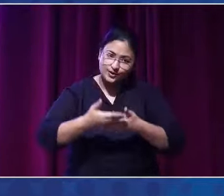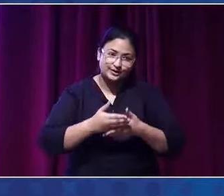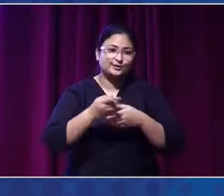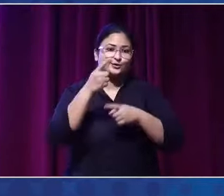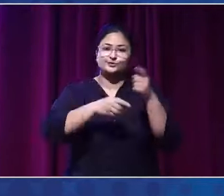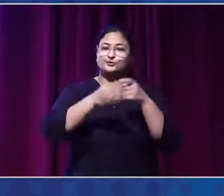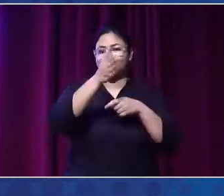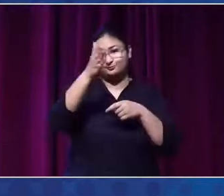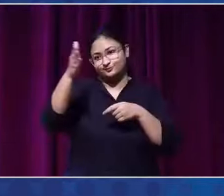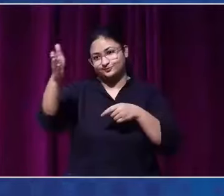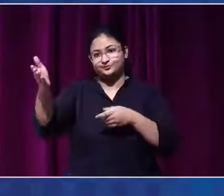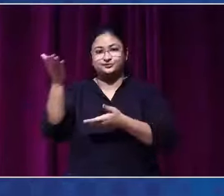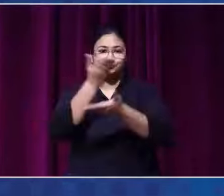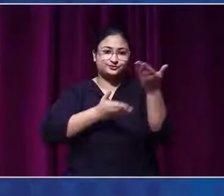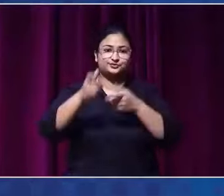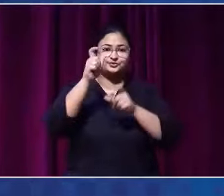ग्रेटिट्यूड्स।